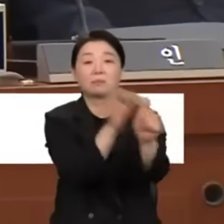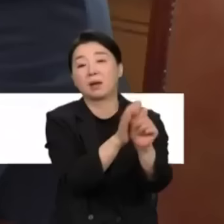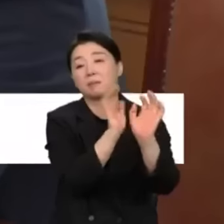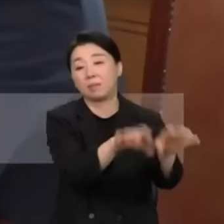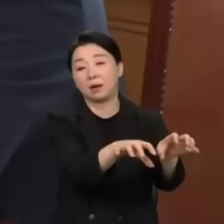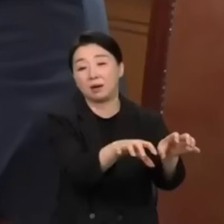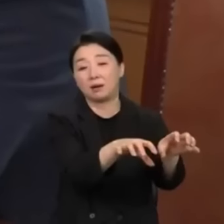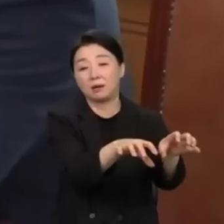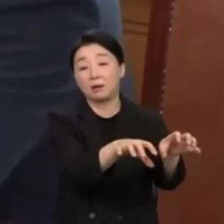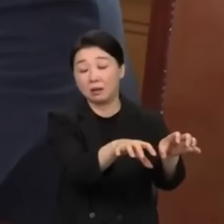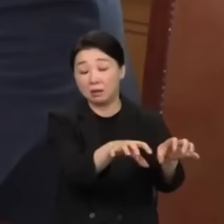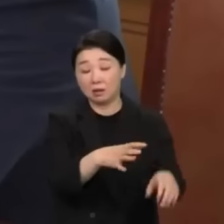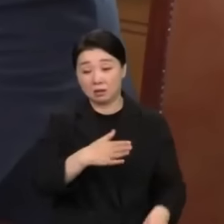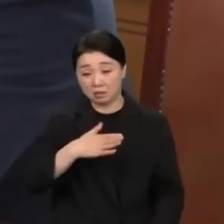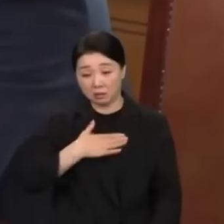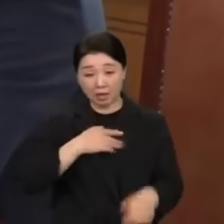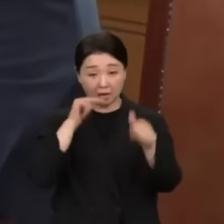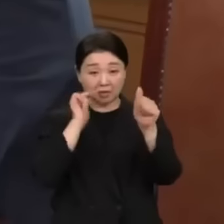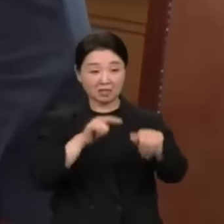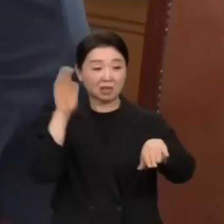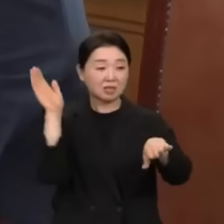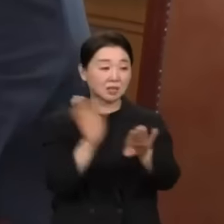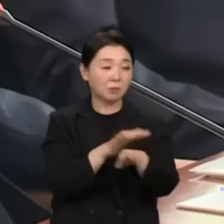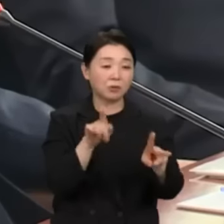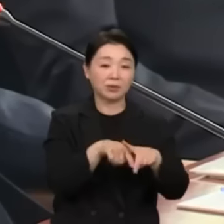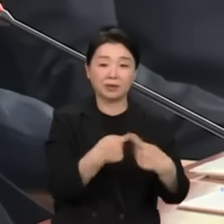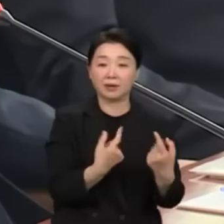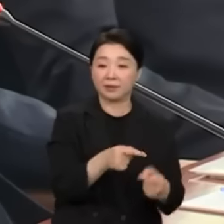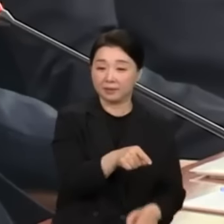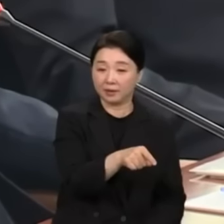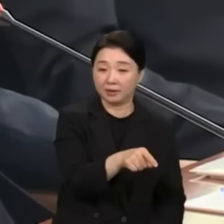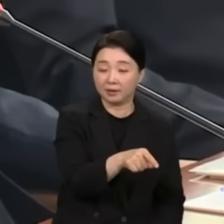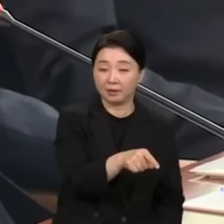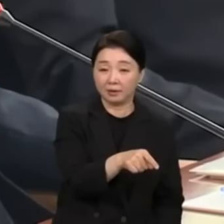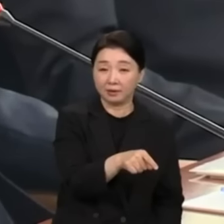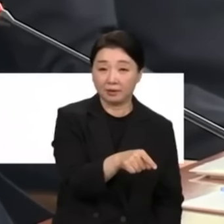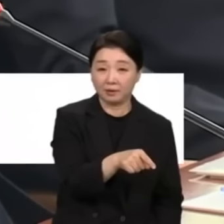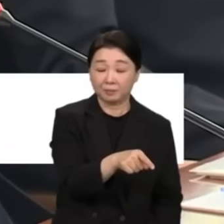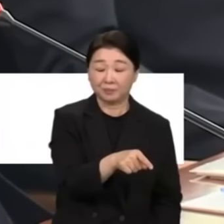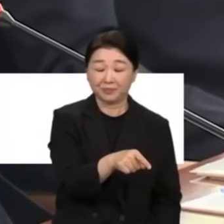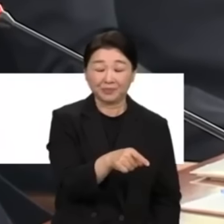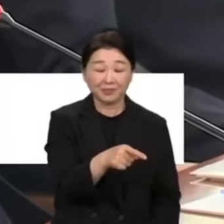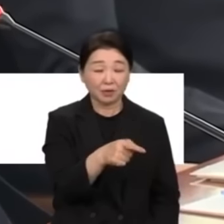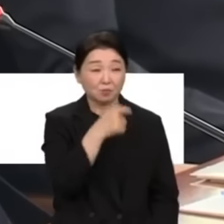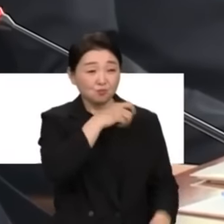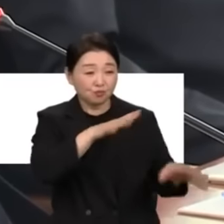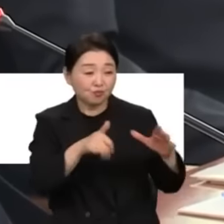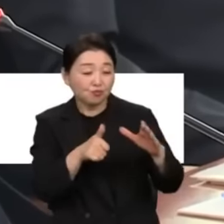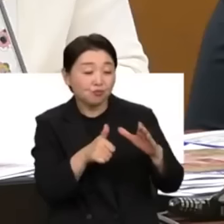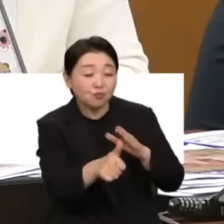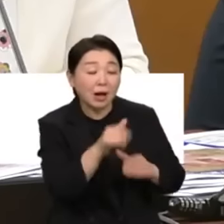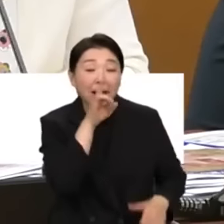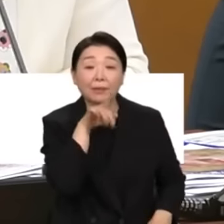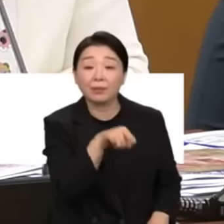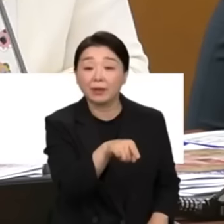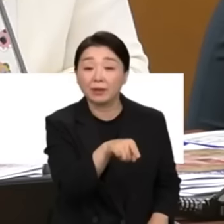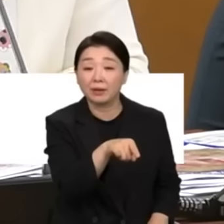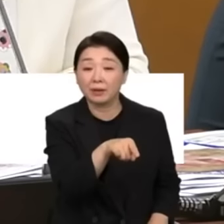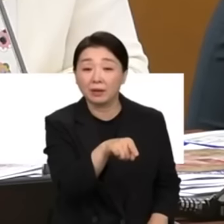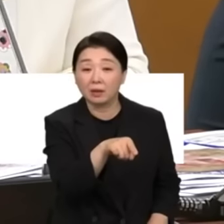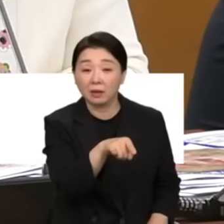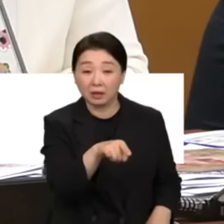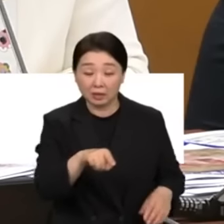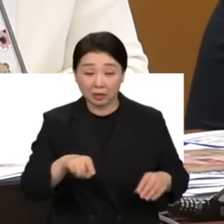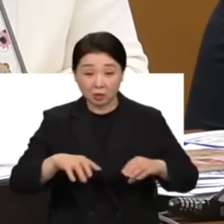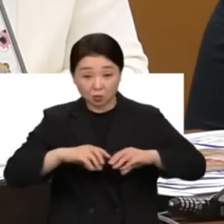떠넘겼습니다. 자신의 지시를 잘못 이해했다는 겁니다. 물속에 들어가서는 절대 안 되는 작전을